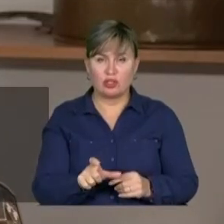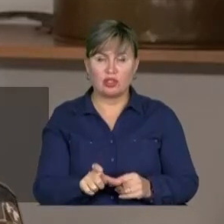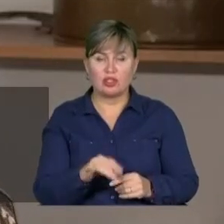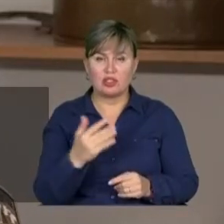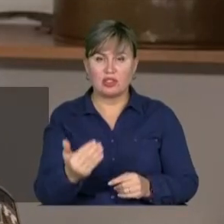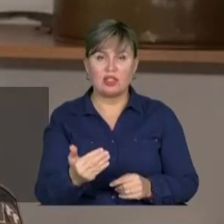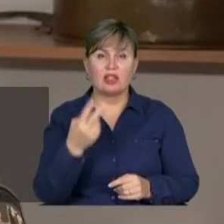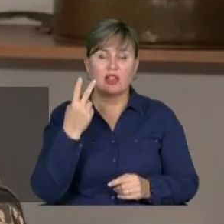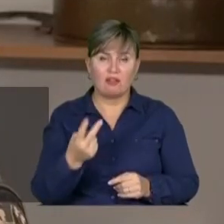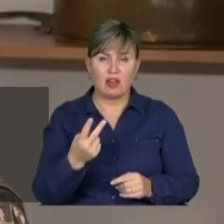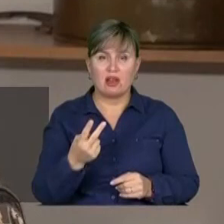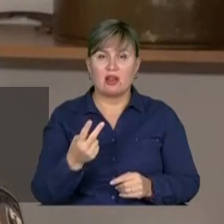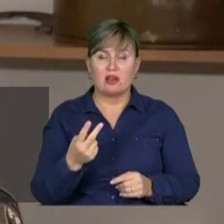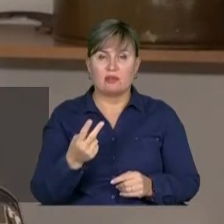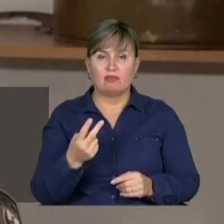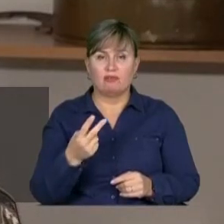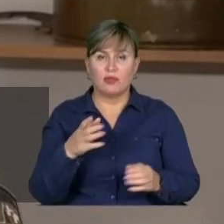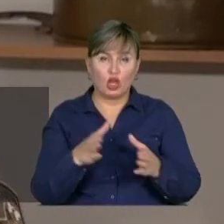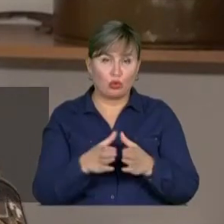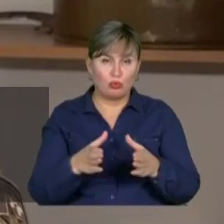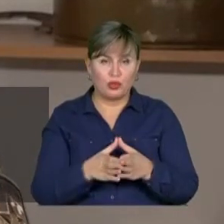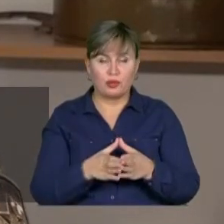2 инженерно-саперного группы.